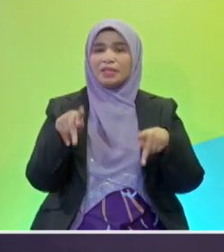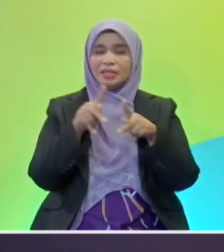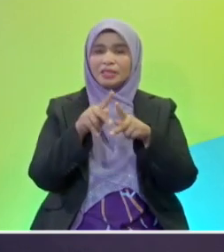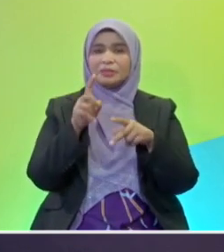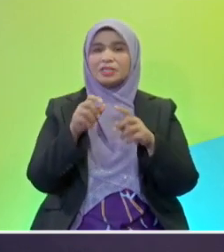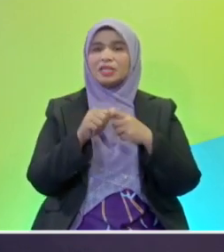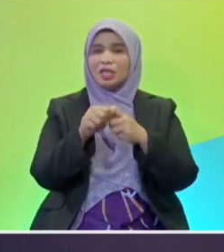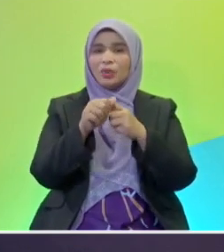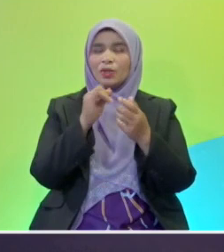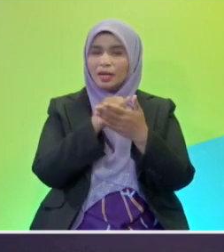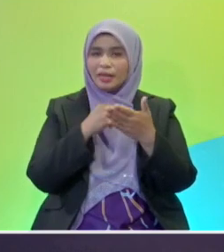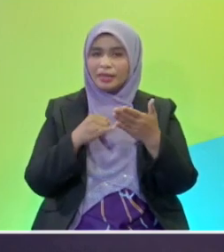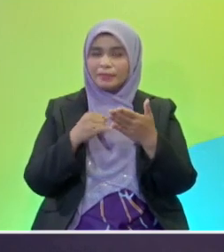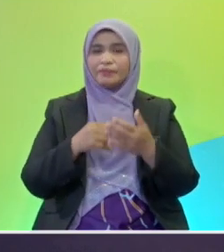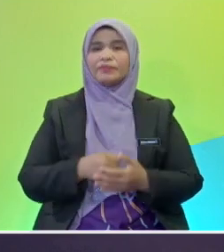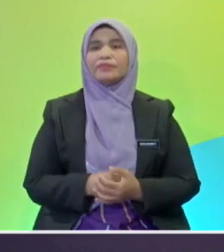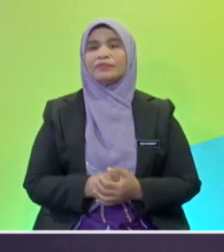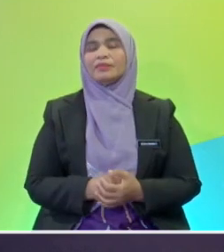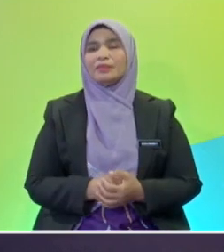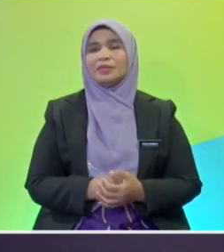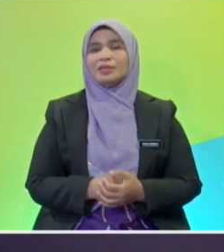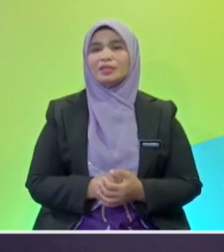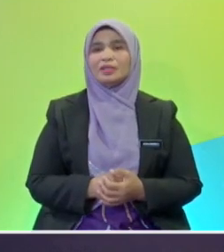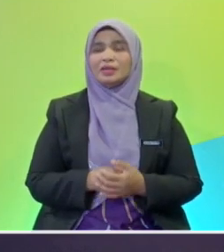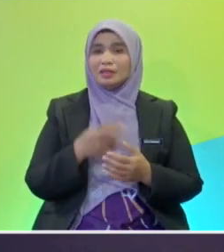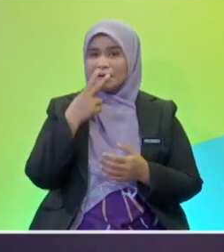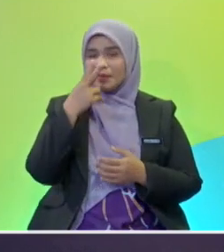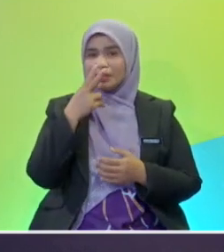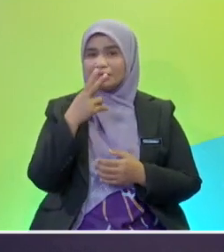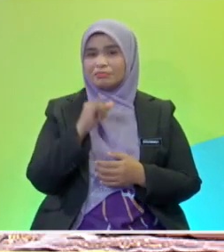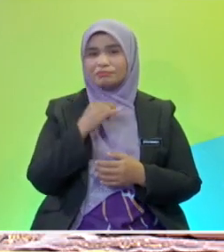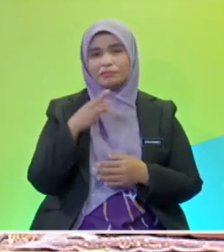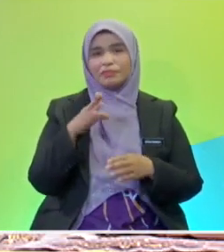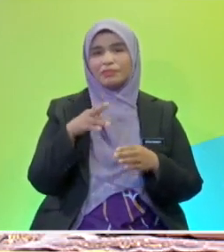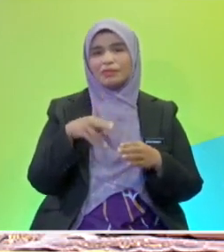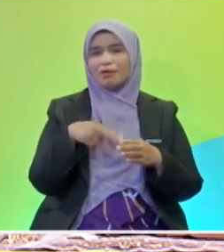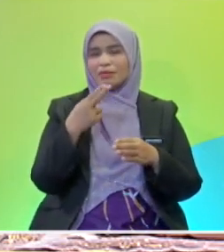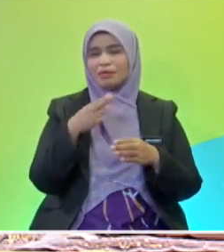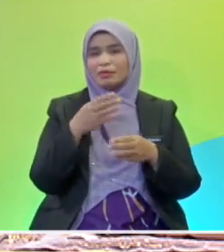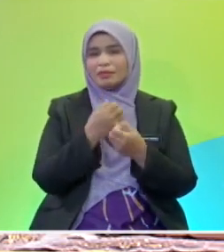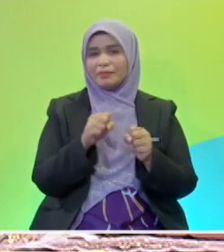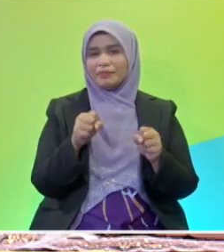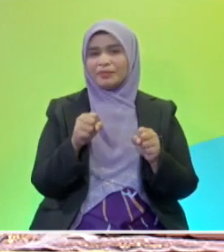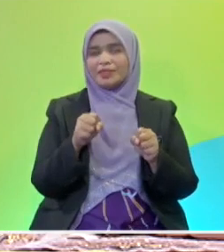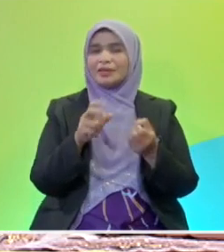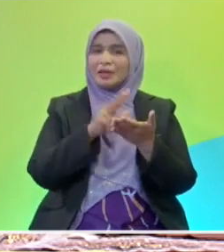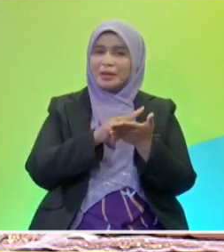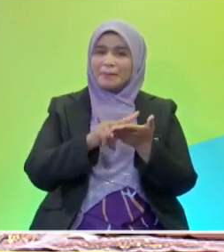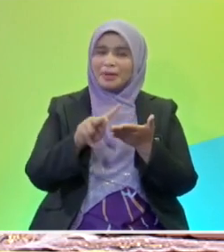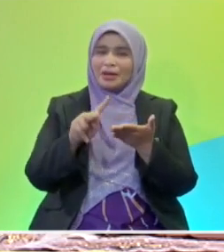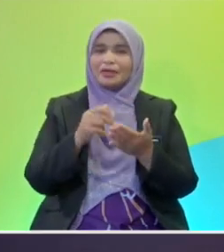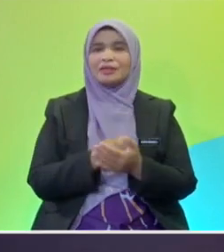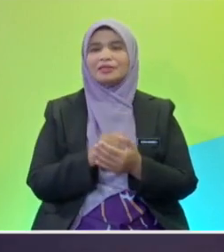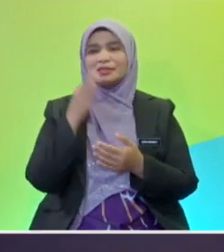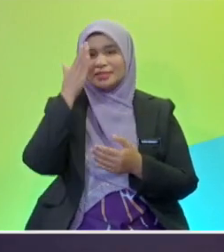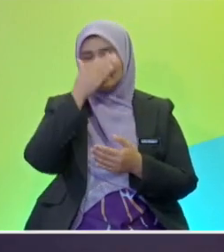janganakan jangan lakaran lain Hasil lain okey Cikgu nampaknya Cikgu Saya punya hasil pun dah siap kemas tak Cikgu kemas tak okey kemas kemas ter